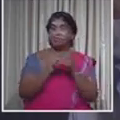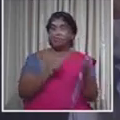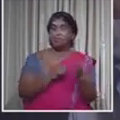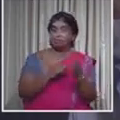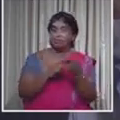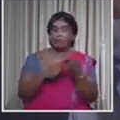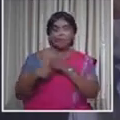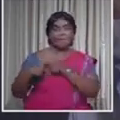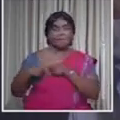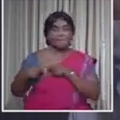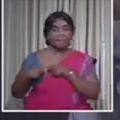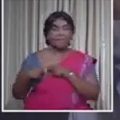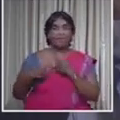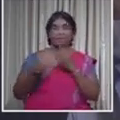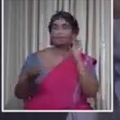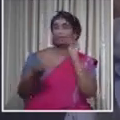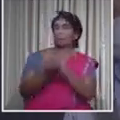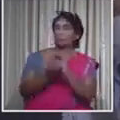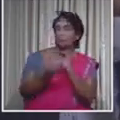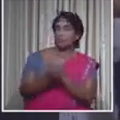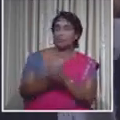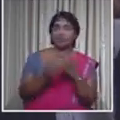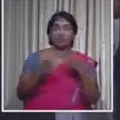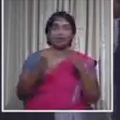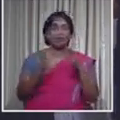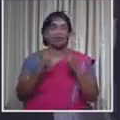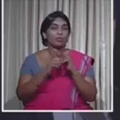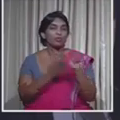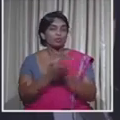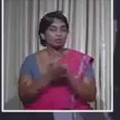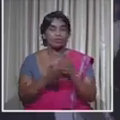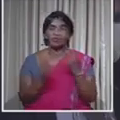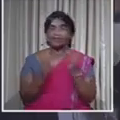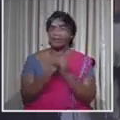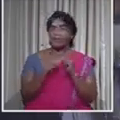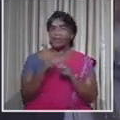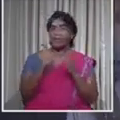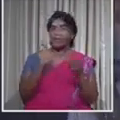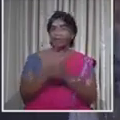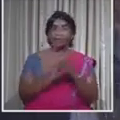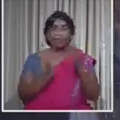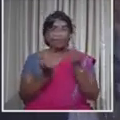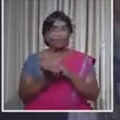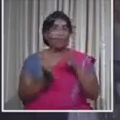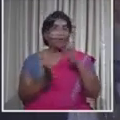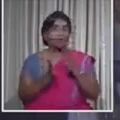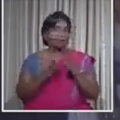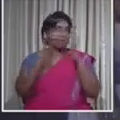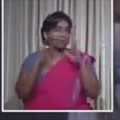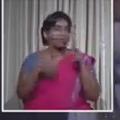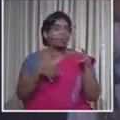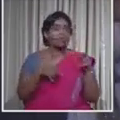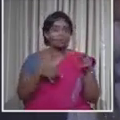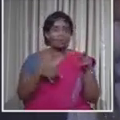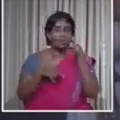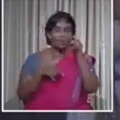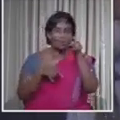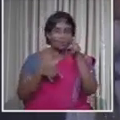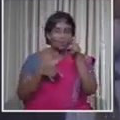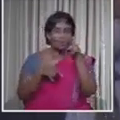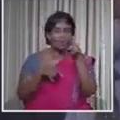සහායකයෝ, ගබඩාස් කම්කරුවෝ, ශරීර ආරක්ෂක කම්කරුවෝ. මේකේ තවත් 400 ගානකට වැඩි ප්‍රමාණයක් ඉන්නවා. ඔබතුමාලා